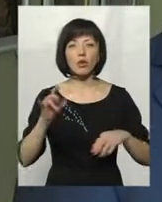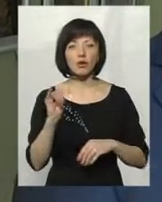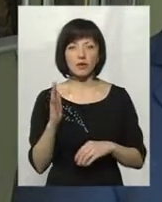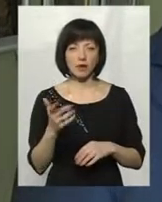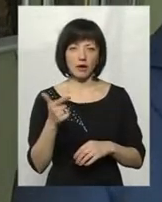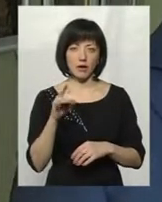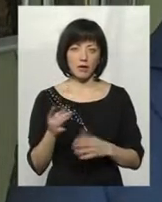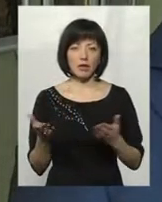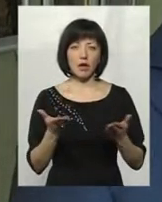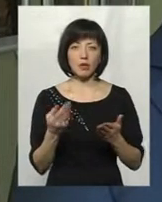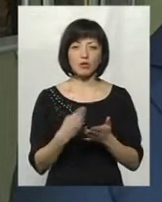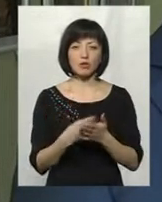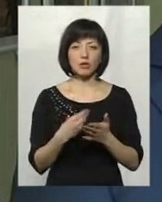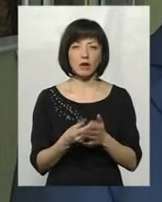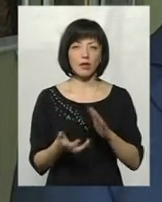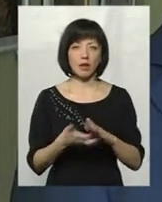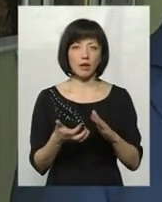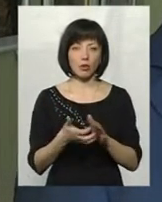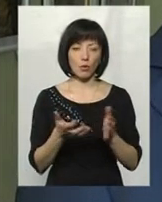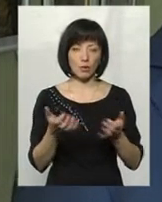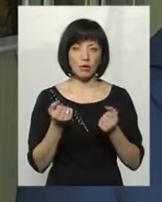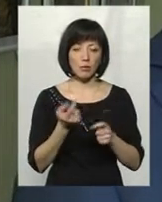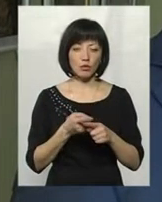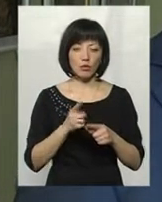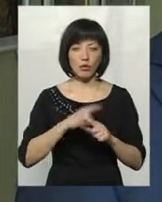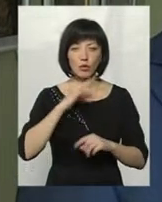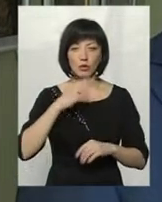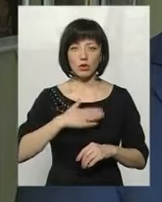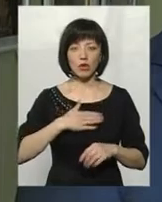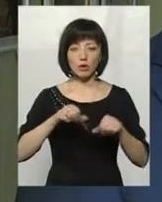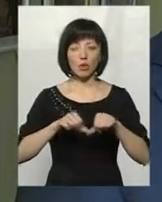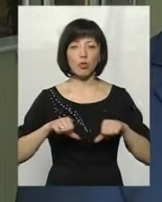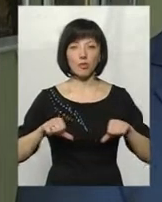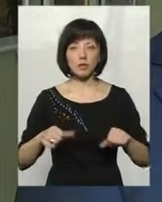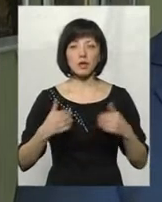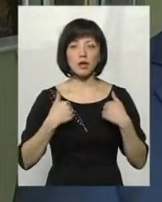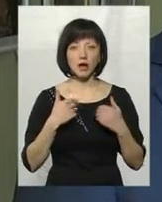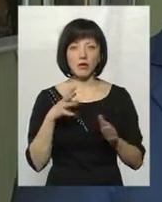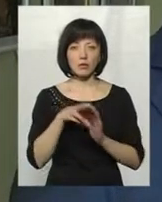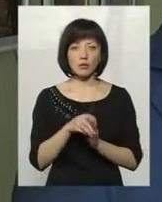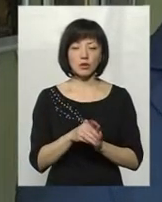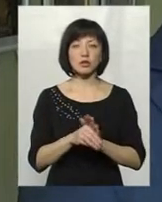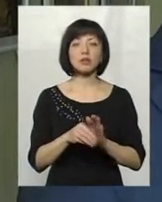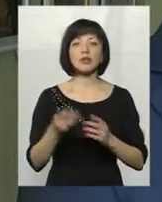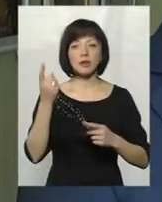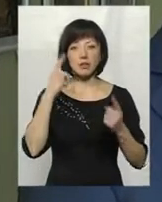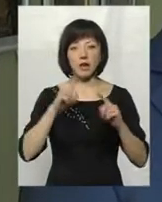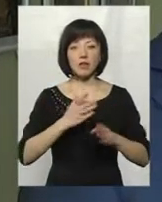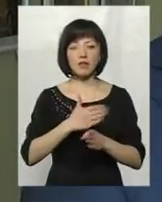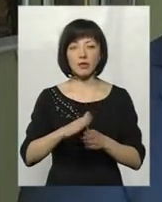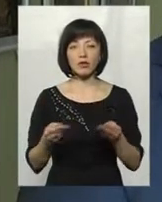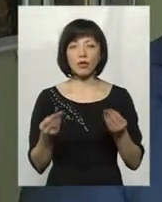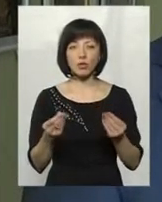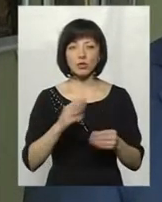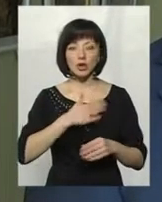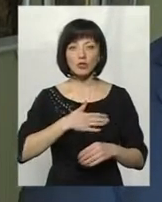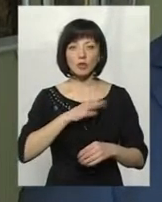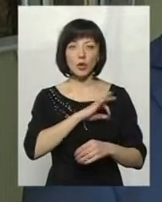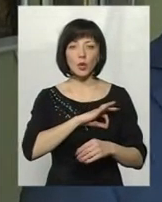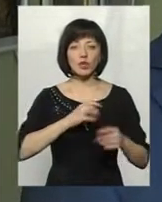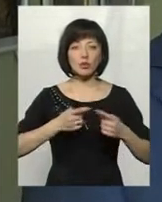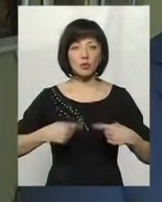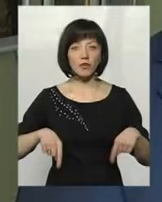мільйонів гривень, які бюджет недополучив. Тому от наша комісія, я в тому числі, ми ініціювали виділення коштів нашому юридичному відділу